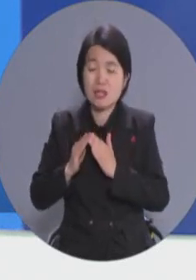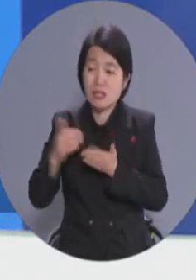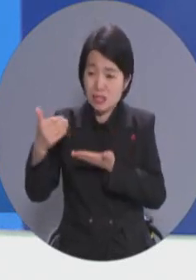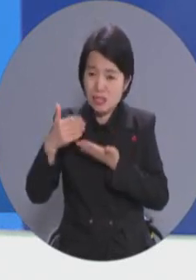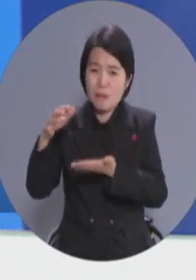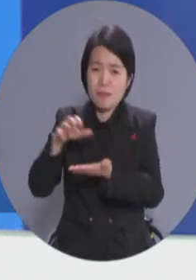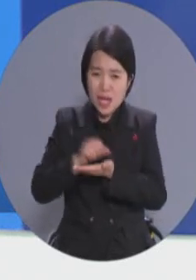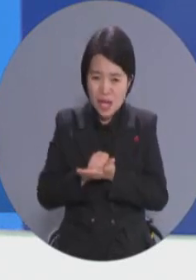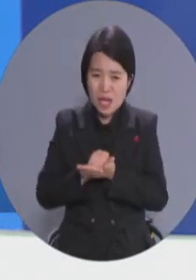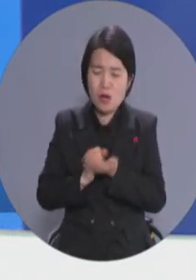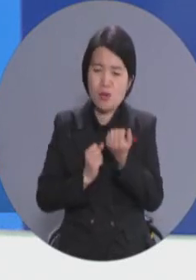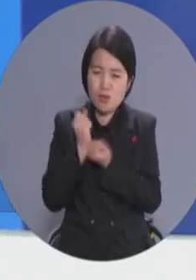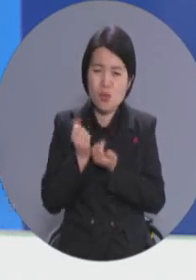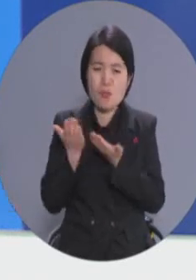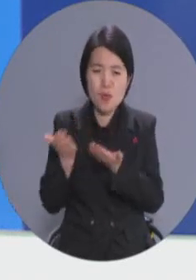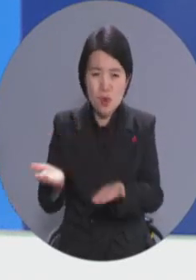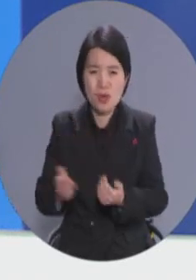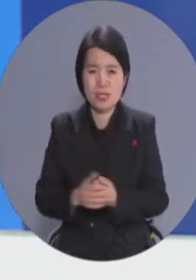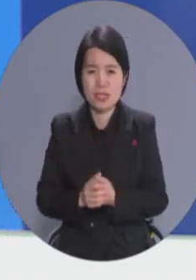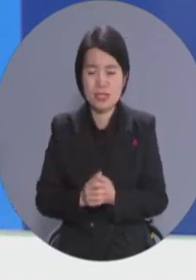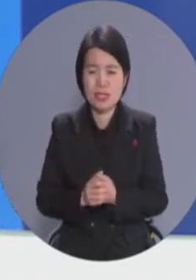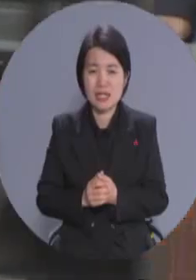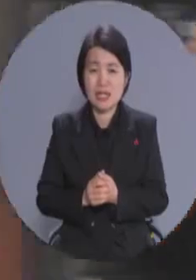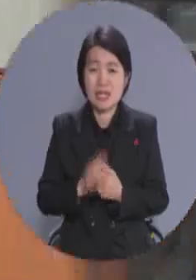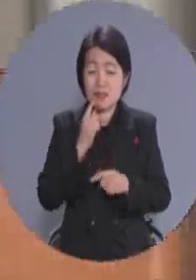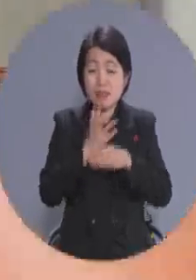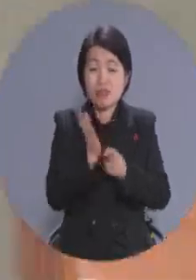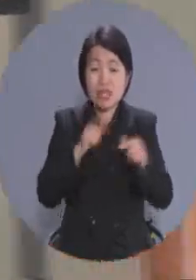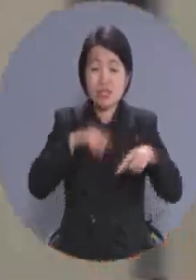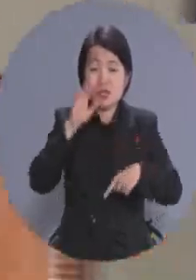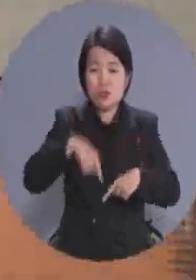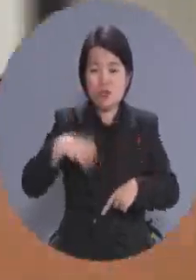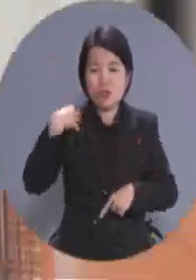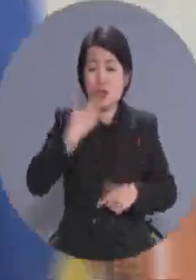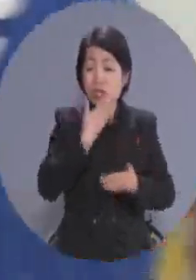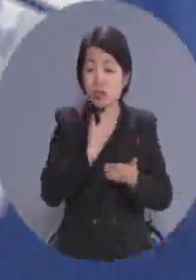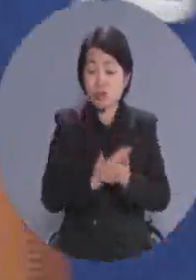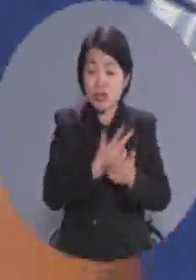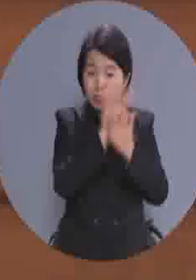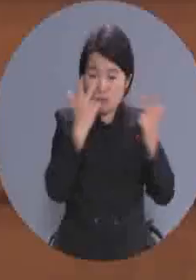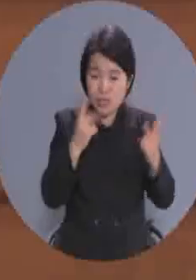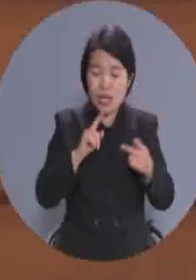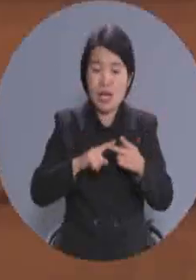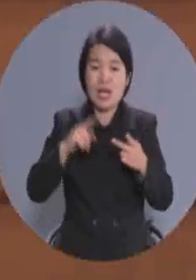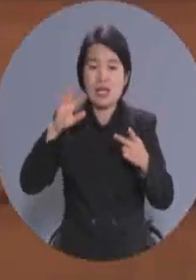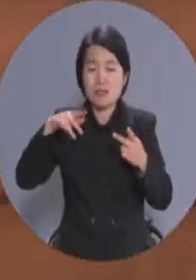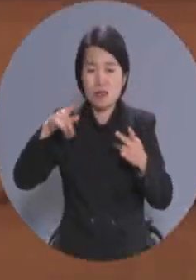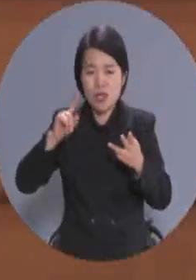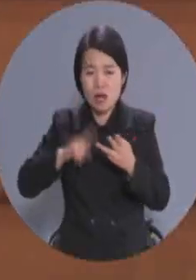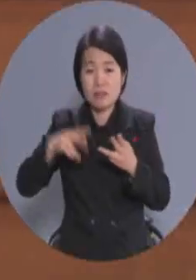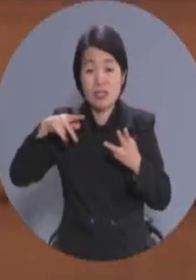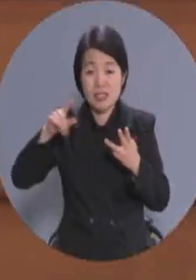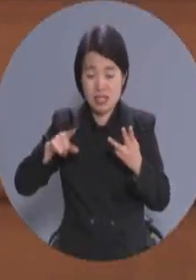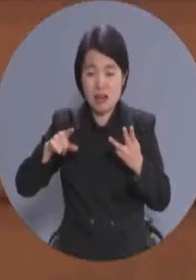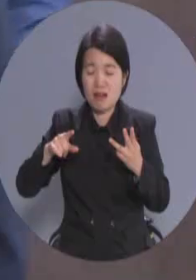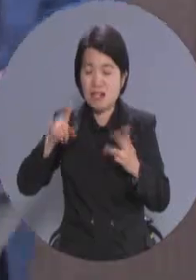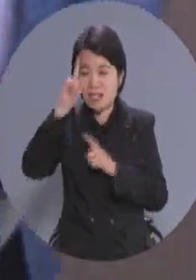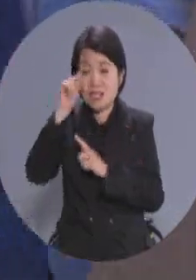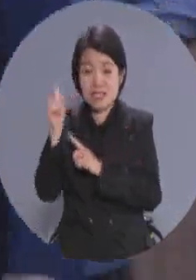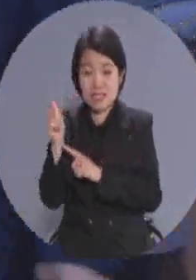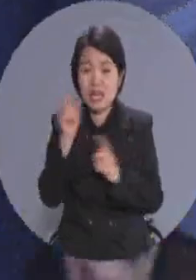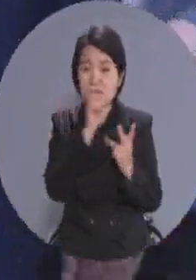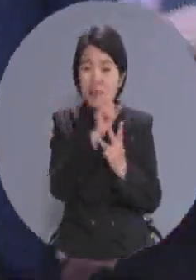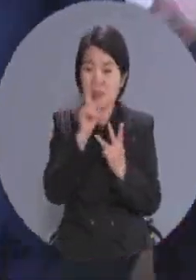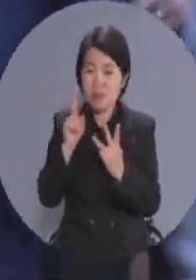당지도부의 노력이 매우 중요하다 이재명 대표와 김부겸 정세균 전총리가 이따라 개별